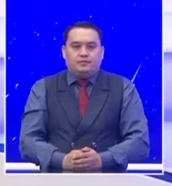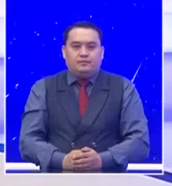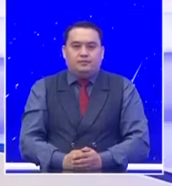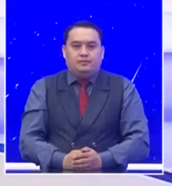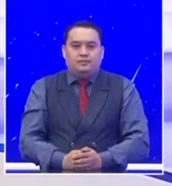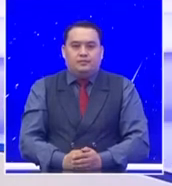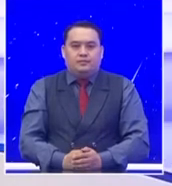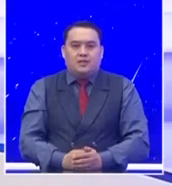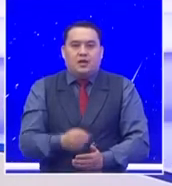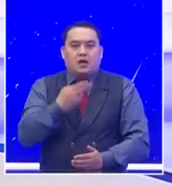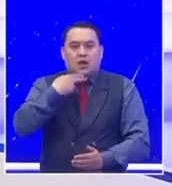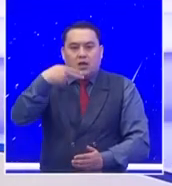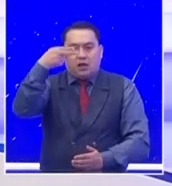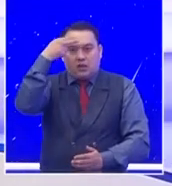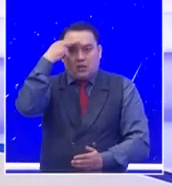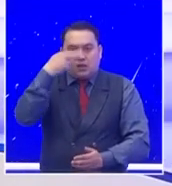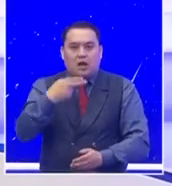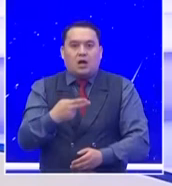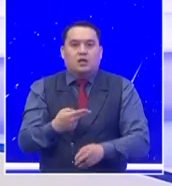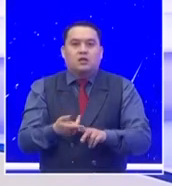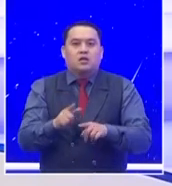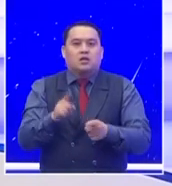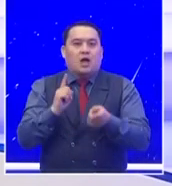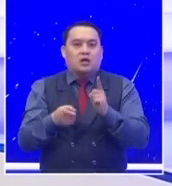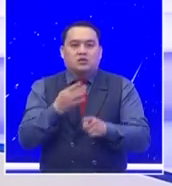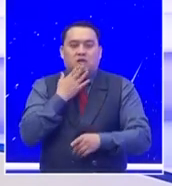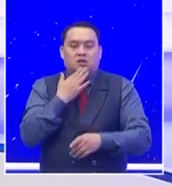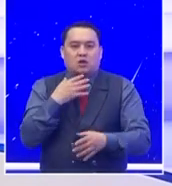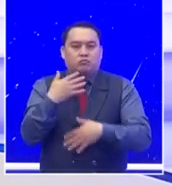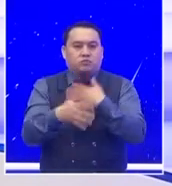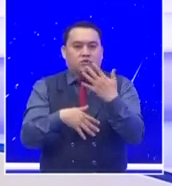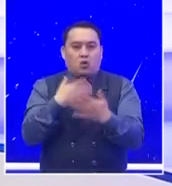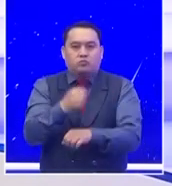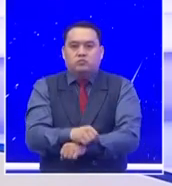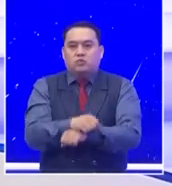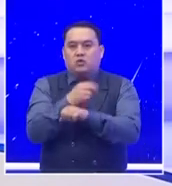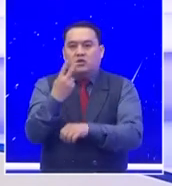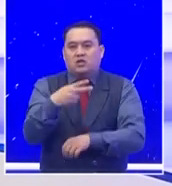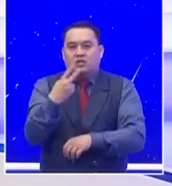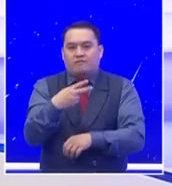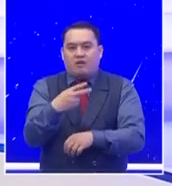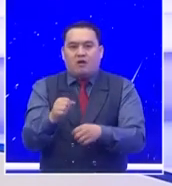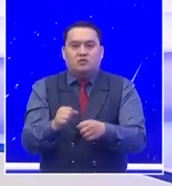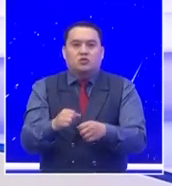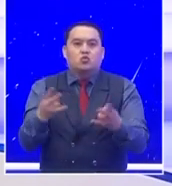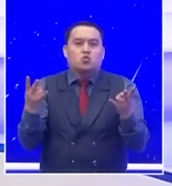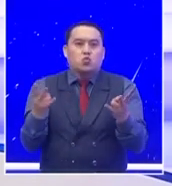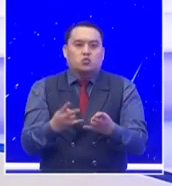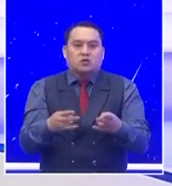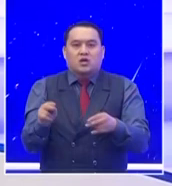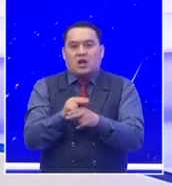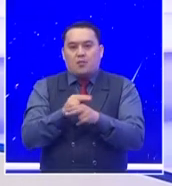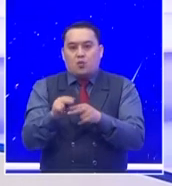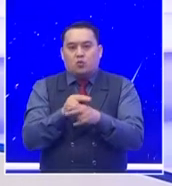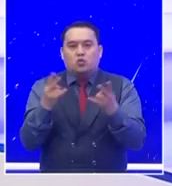состоянии итальянских автострад вызвало настоящий национальный скандал около 20 стек от в стране нуждаются в капитальном